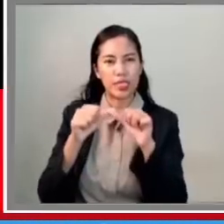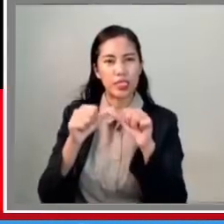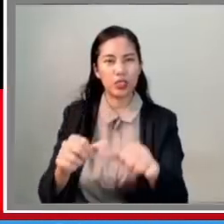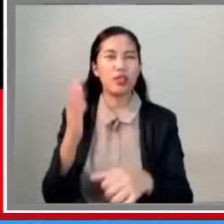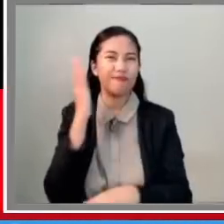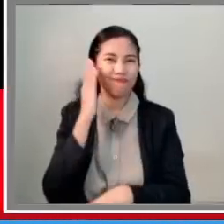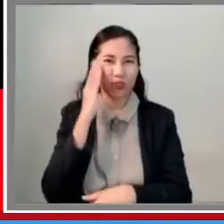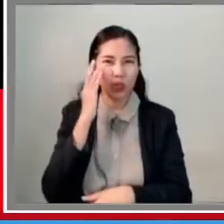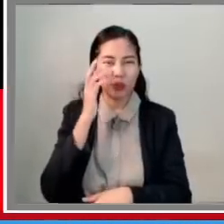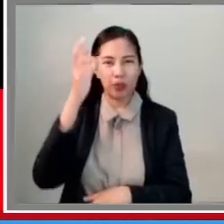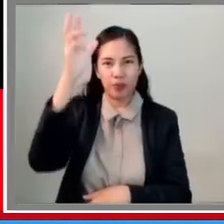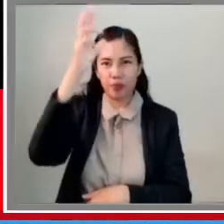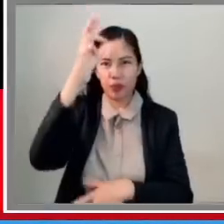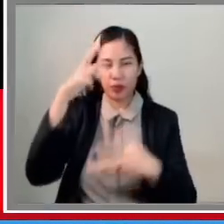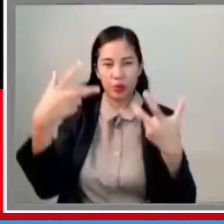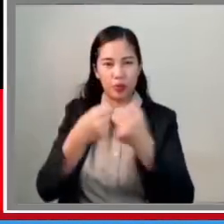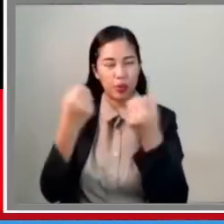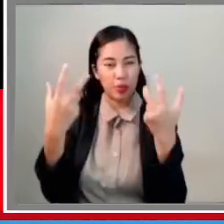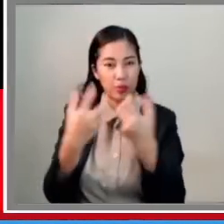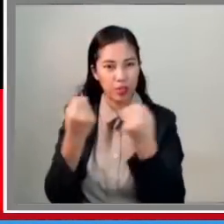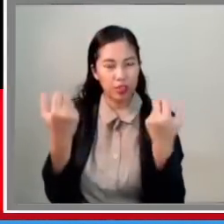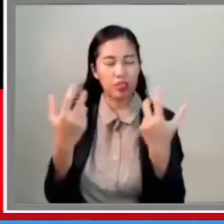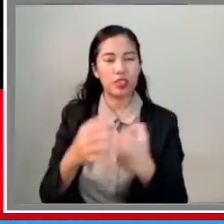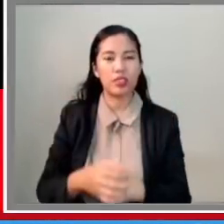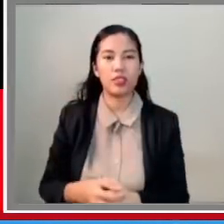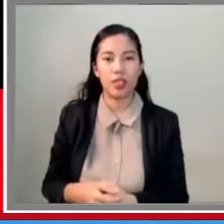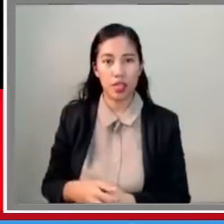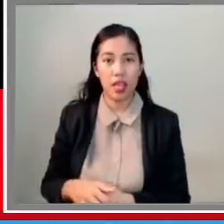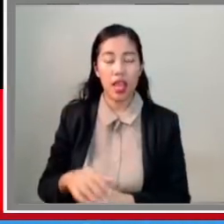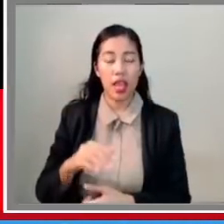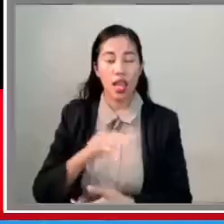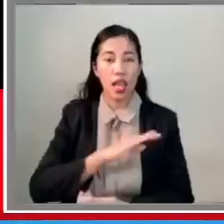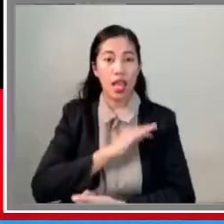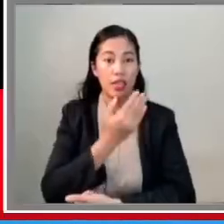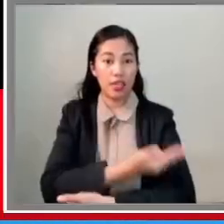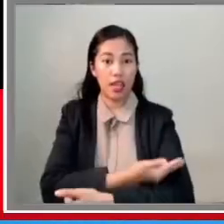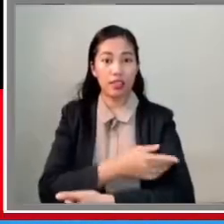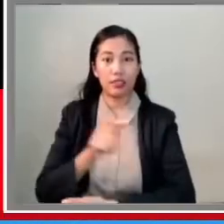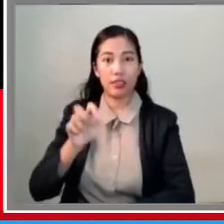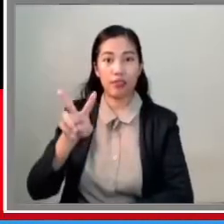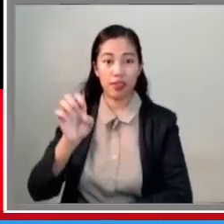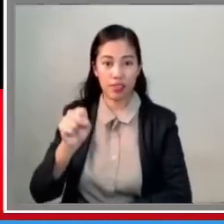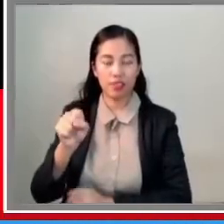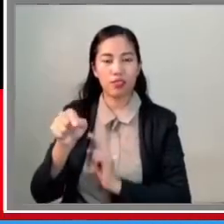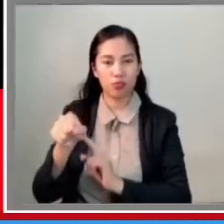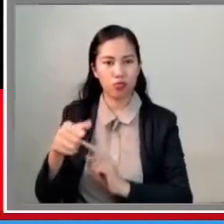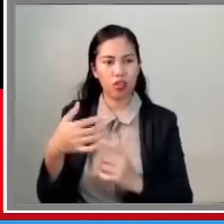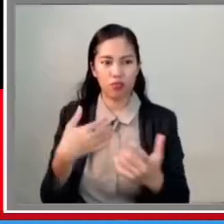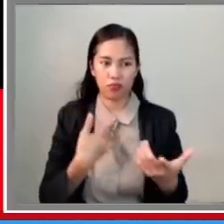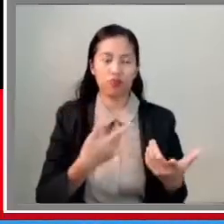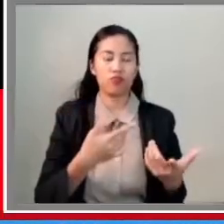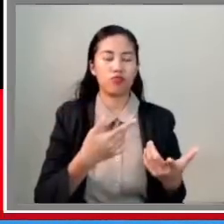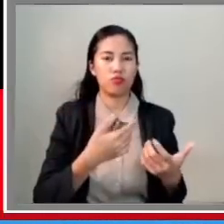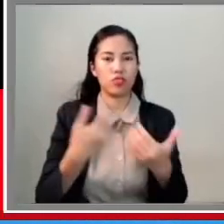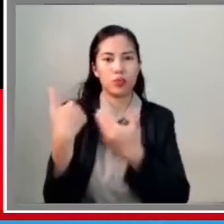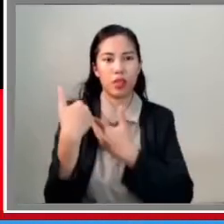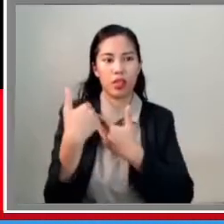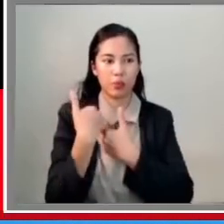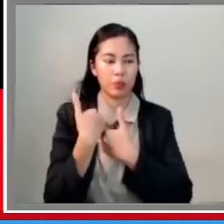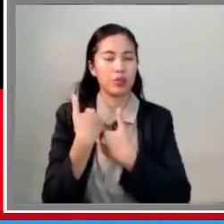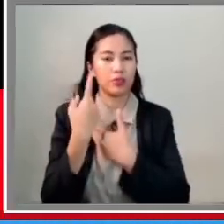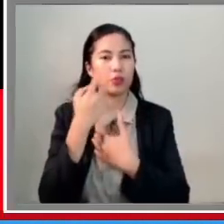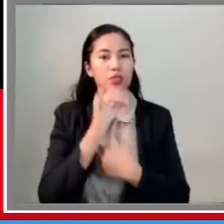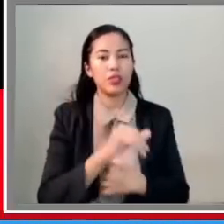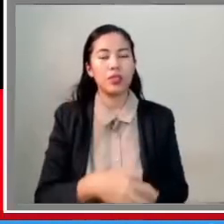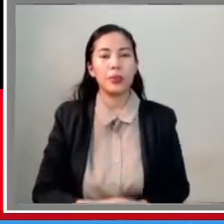na minamanduhan umano ng anak ni Congressman Tebes na si Kurt Matthew Tebes. Dagdag ni Saturn Mayor Fritz Diaz, karamihan umano ng